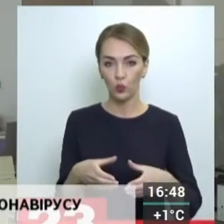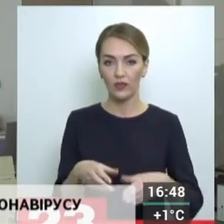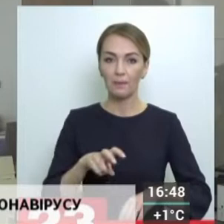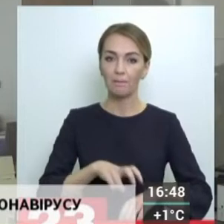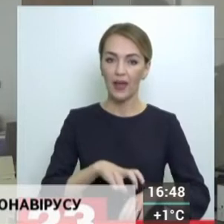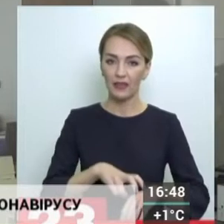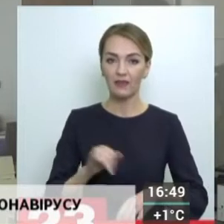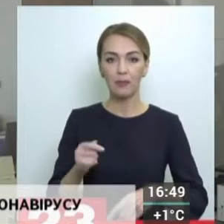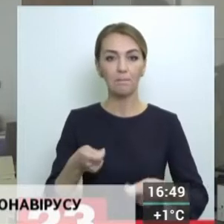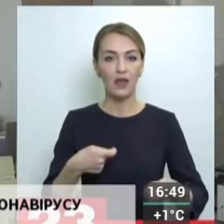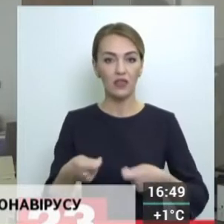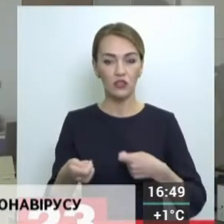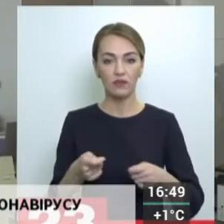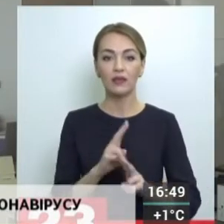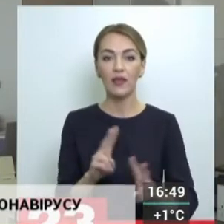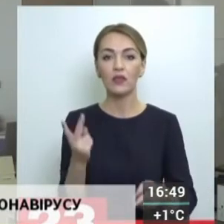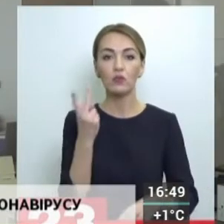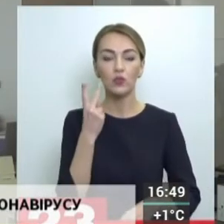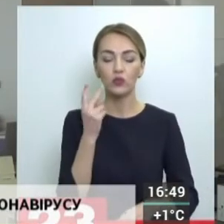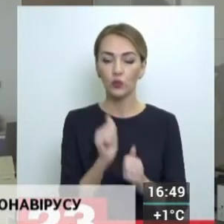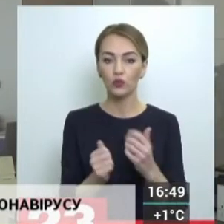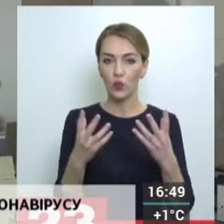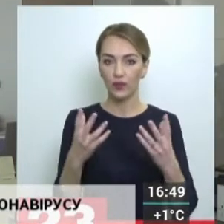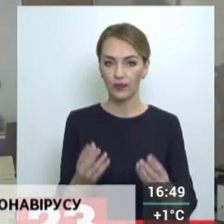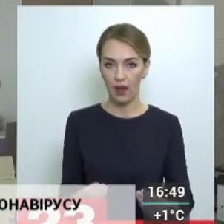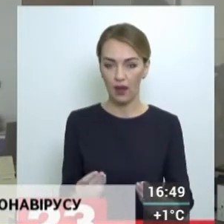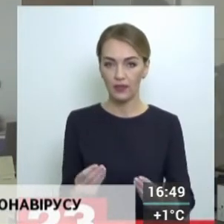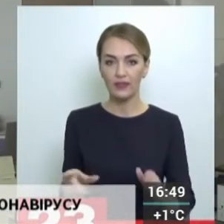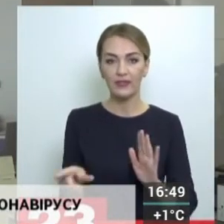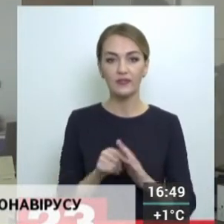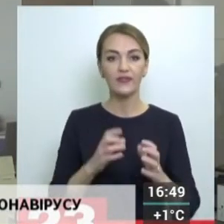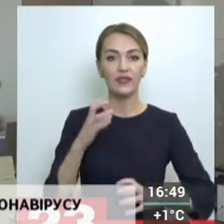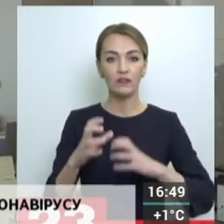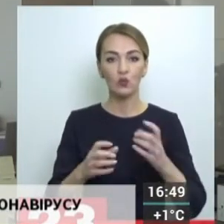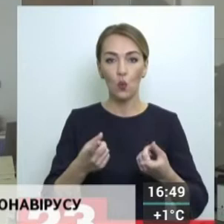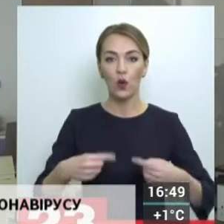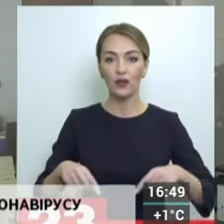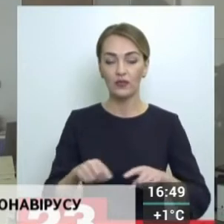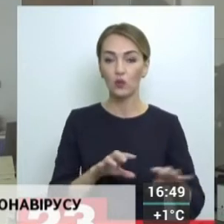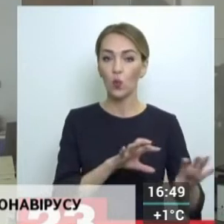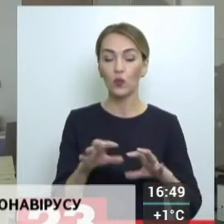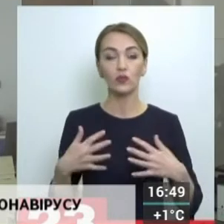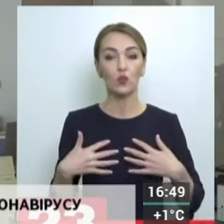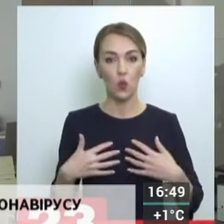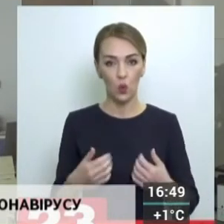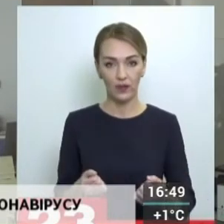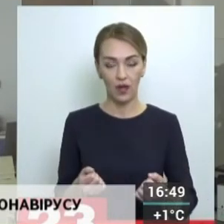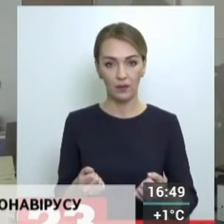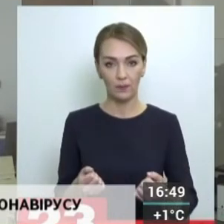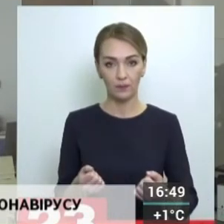і менеджерів, які постійно, щодня з Всесвітньою організацією охорони здоров'я,